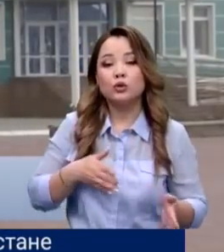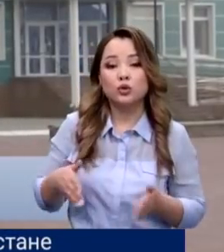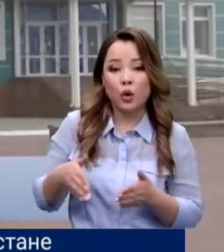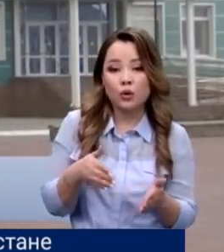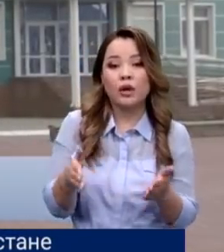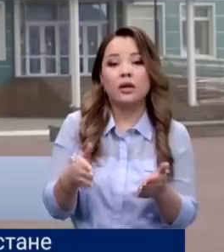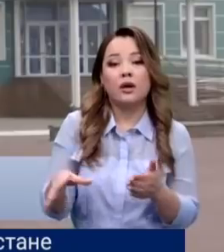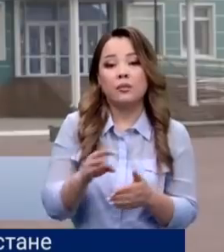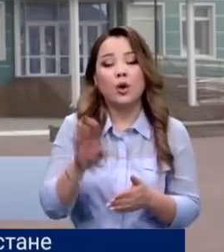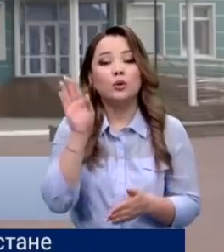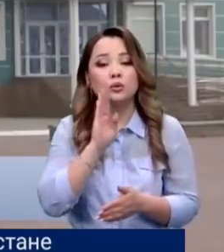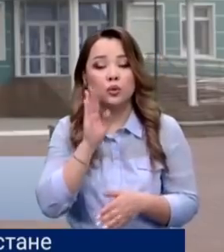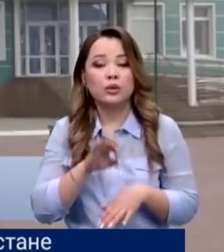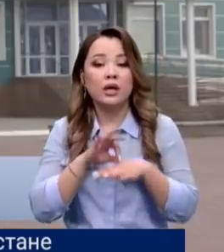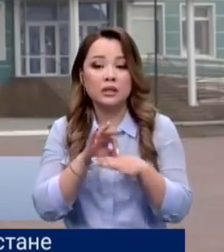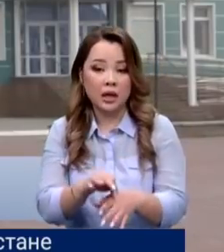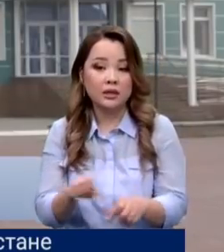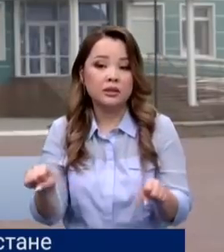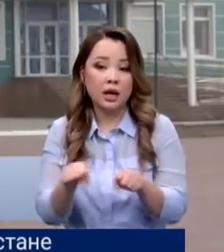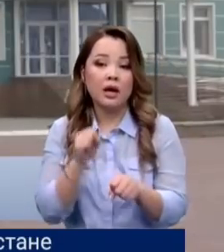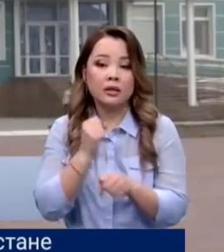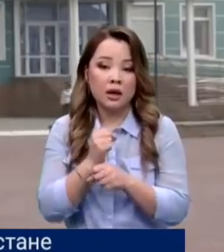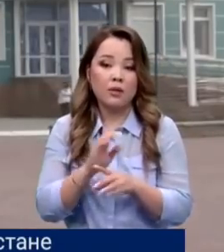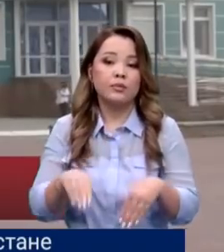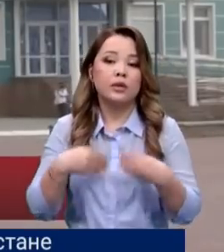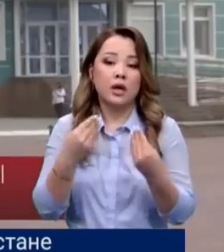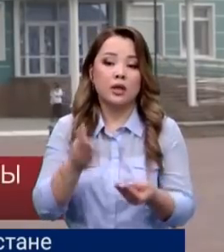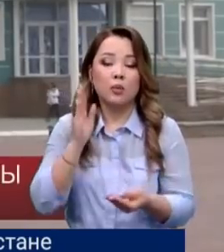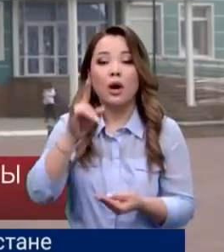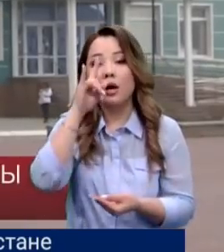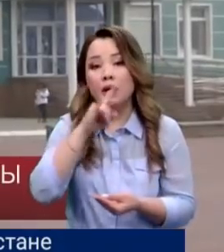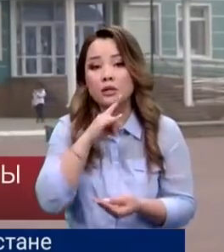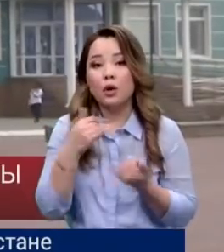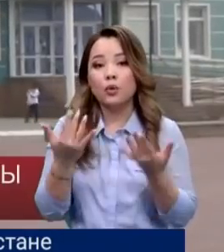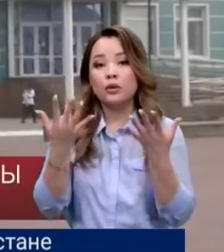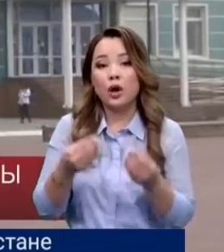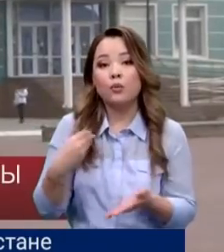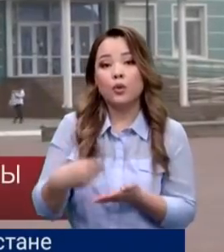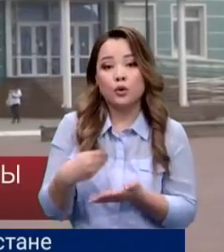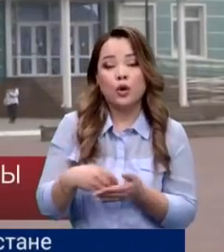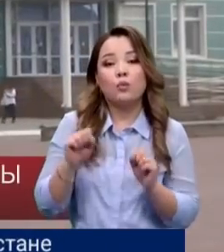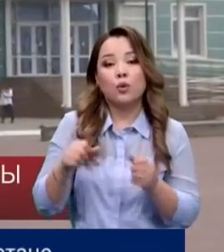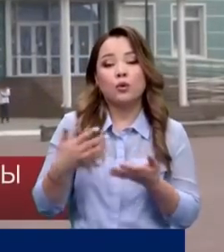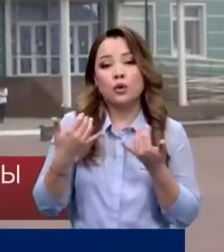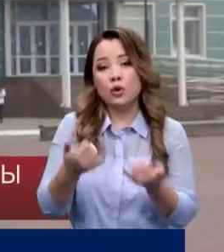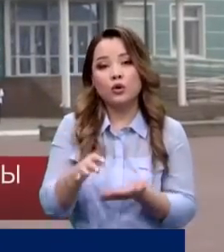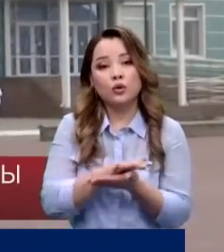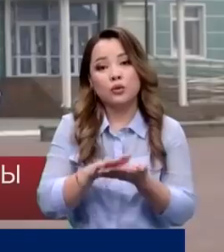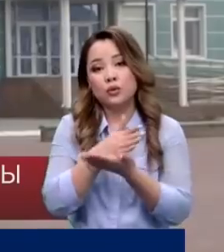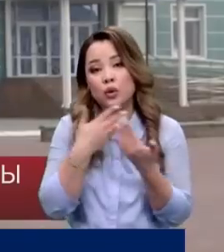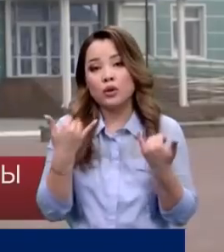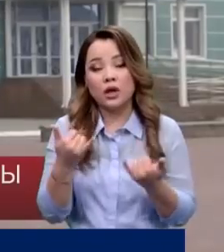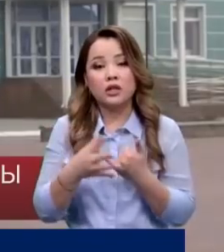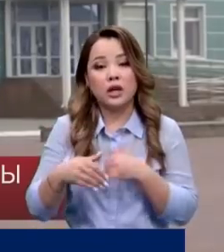кейін бір андай суын жеткізейік, содан кейін береміз дейді. Ал ол Қазақстанның бүгінгі күнде бюджетінде ондай мүмкіндік жоқ. Сондықтан